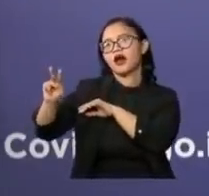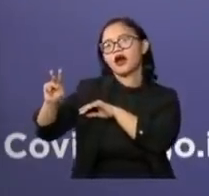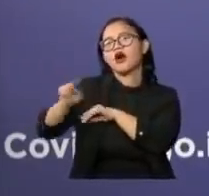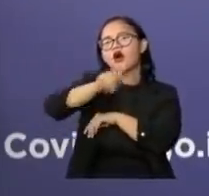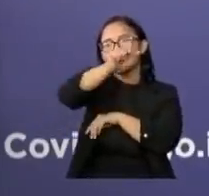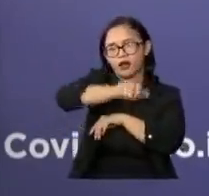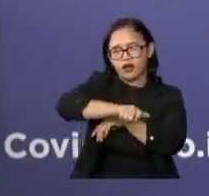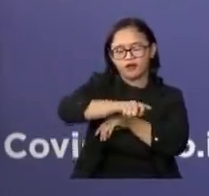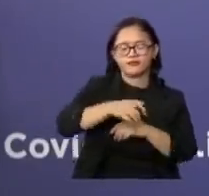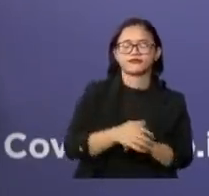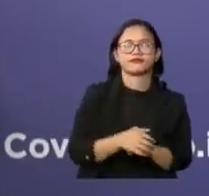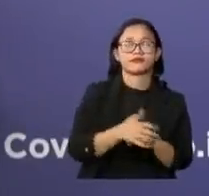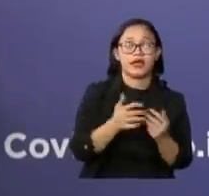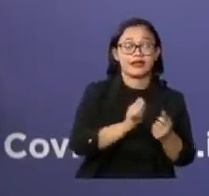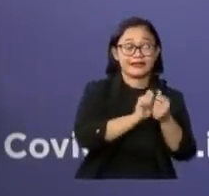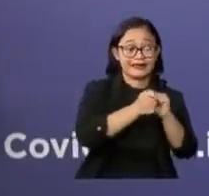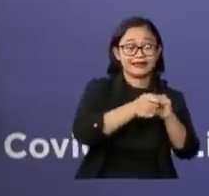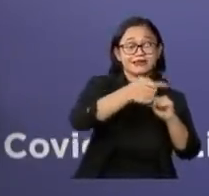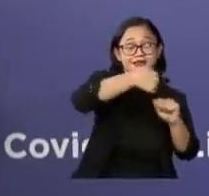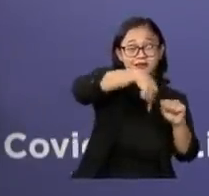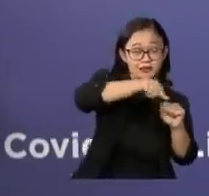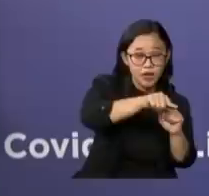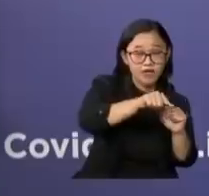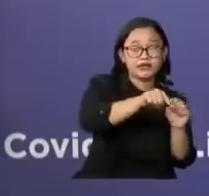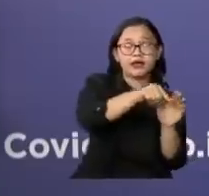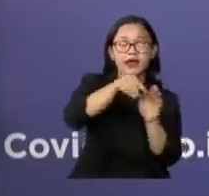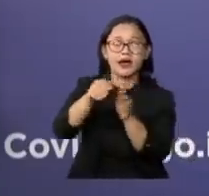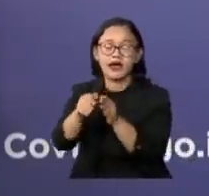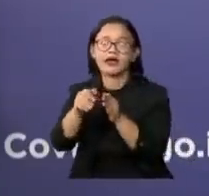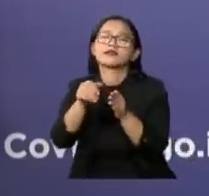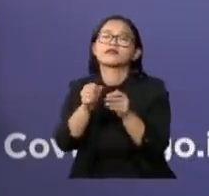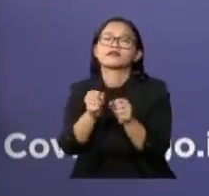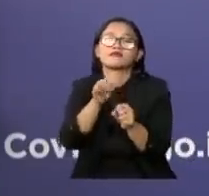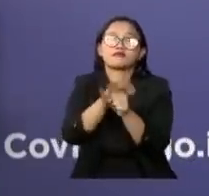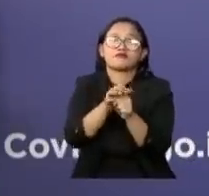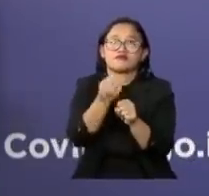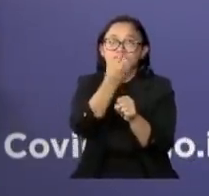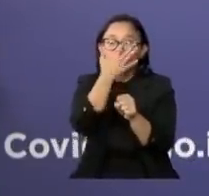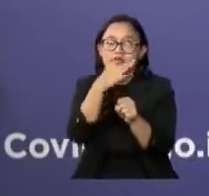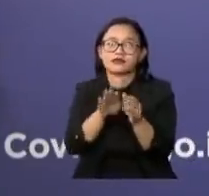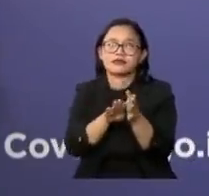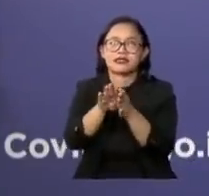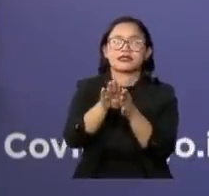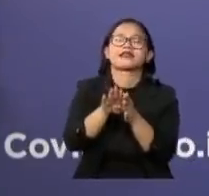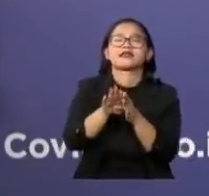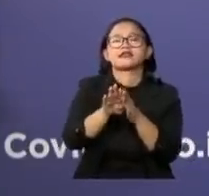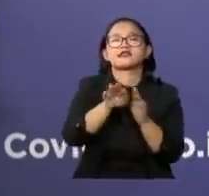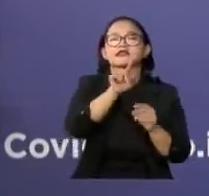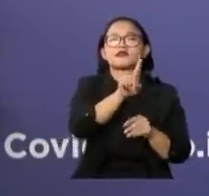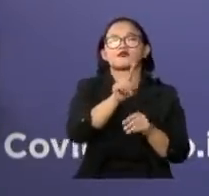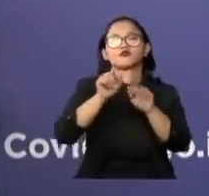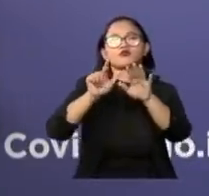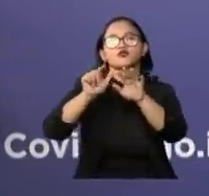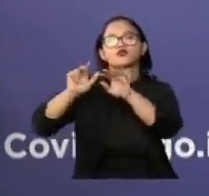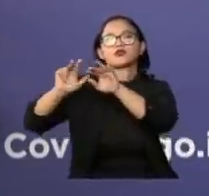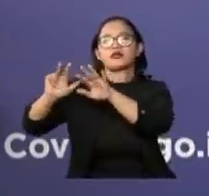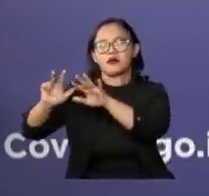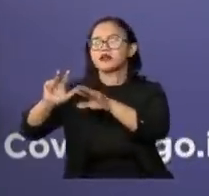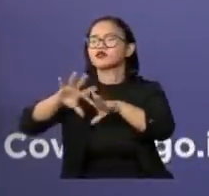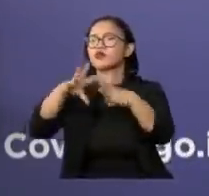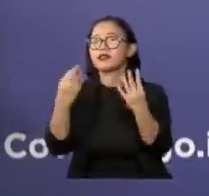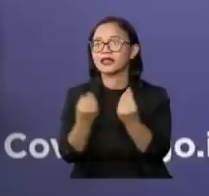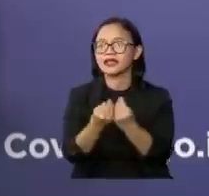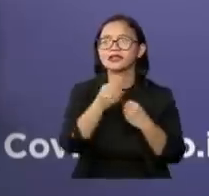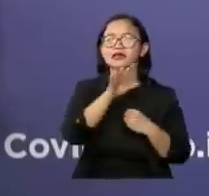spesimen. Dari pemeriksaan ini kasus positif naik menjadi 1.178 sehingga totalnya